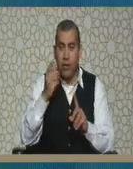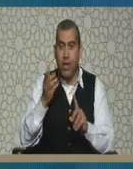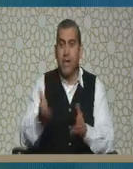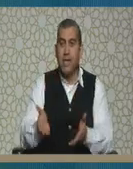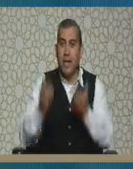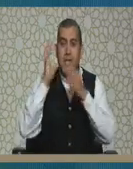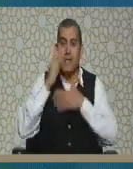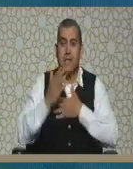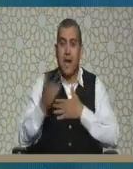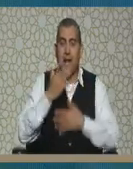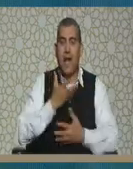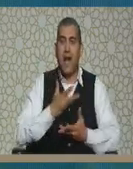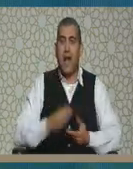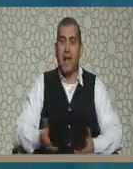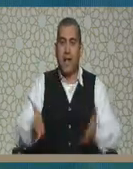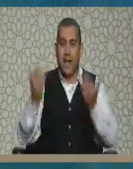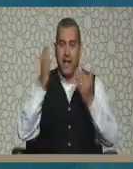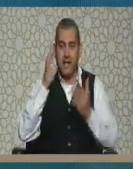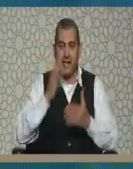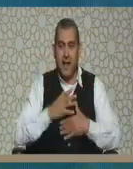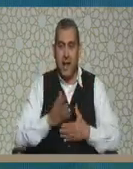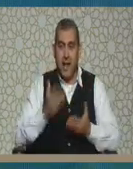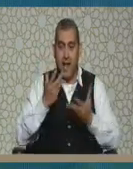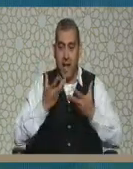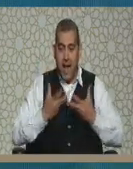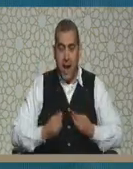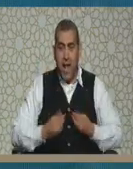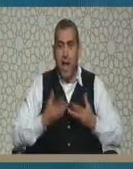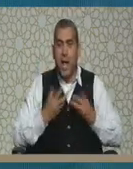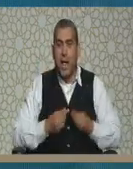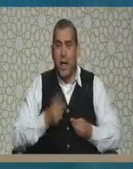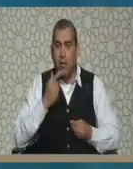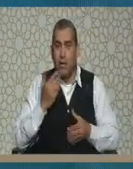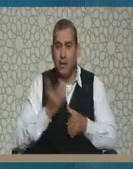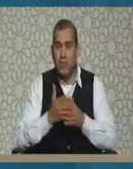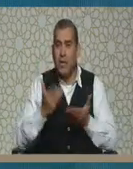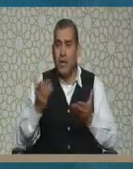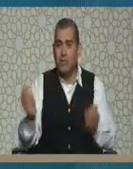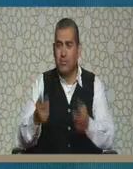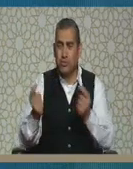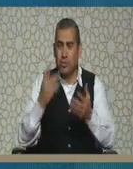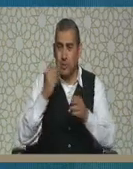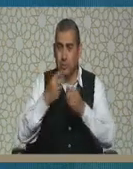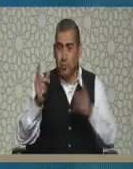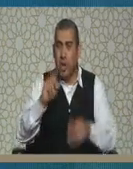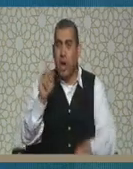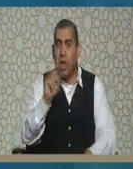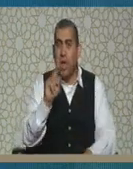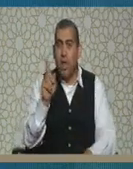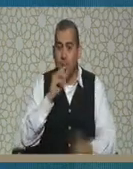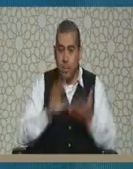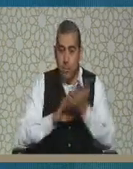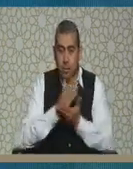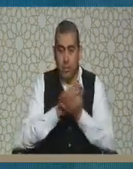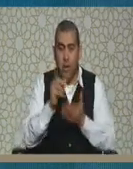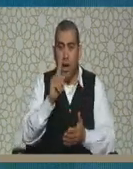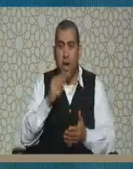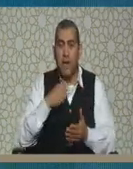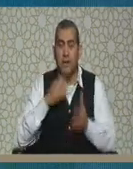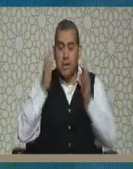بالصلاه يا بلال ليس معنى ارحنا اي لكي لا لكي تنتهي مشاكلنا ولكن